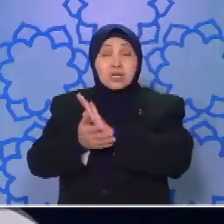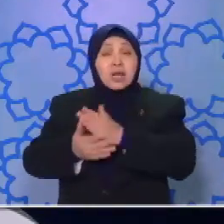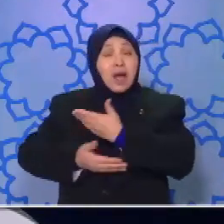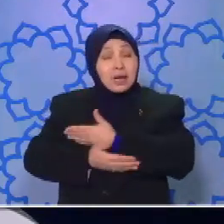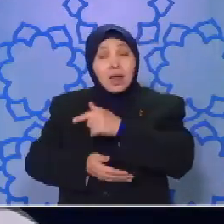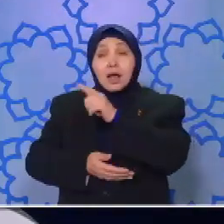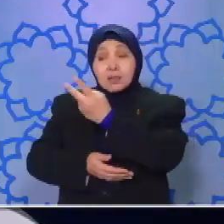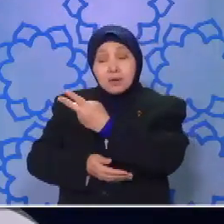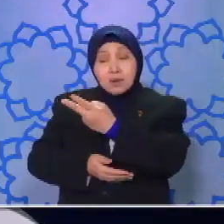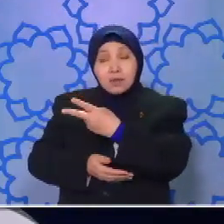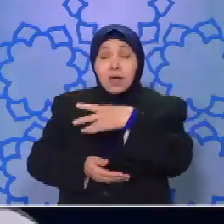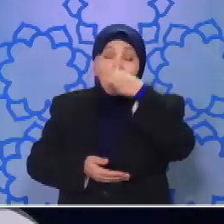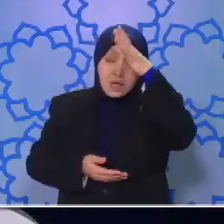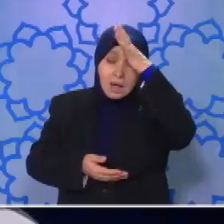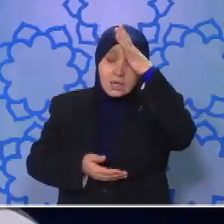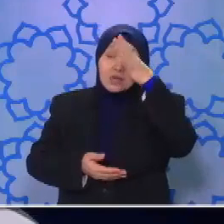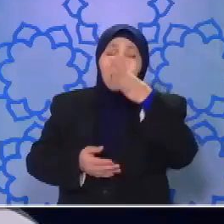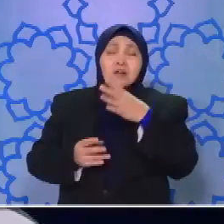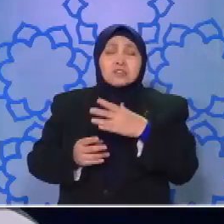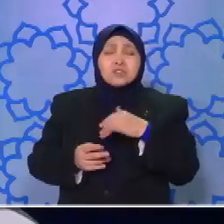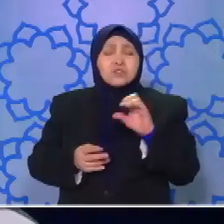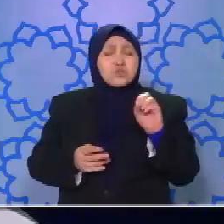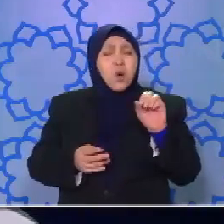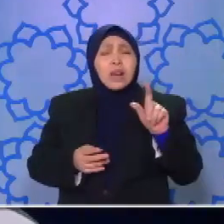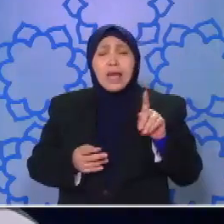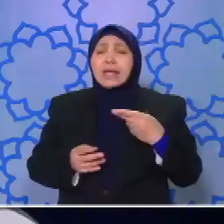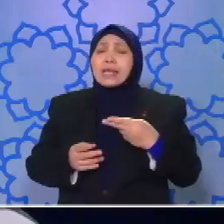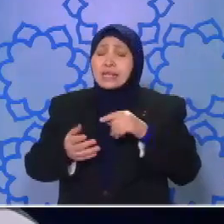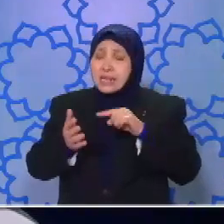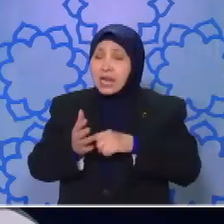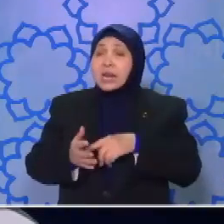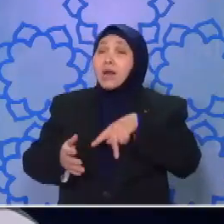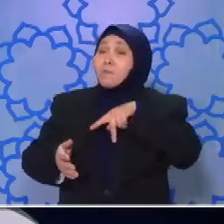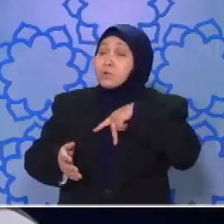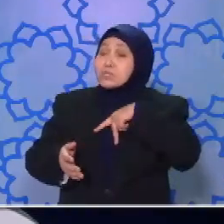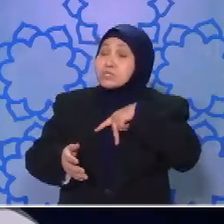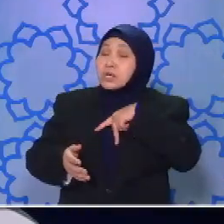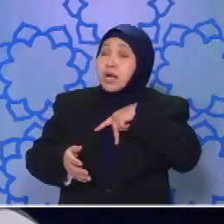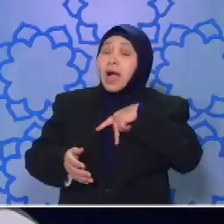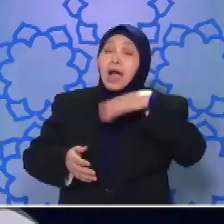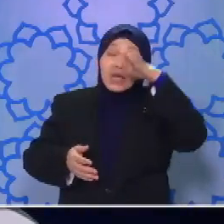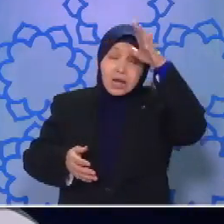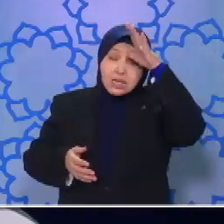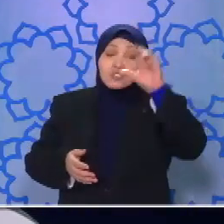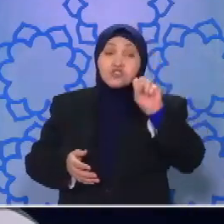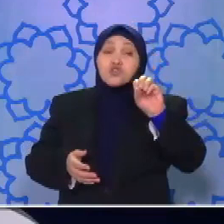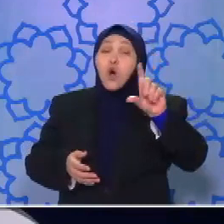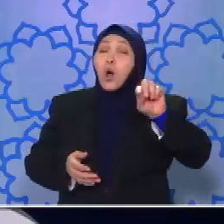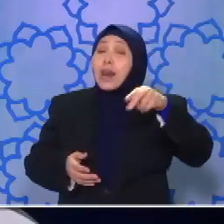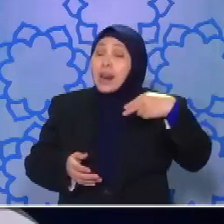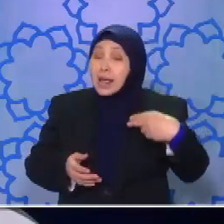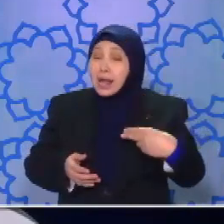anak yang ataupun ayahnya yang soleh, ya. Jadi ini adalah milik dua orang anak, ayahnya soleh. Pelajaran untuk kita apa